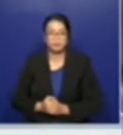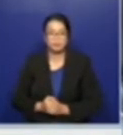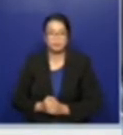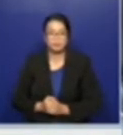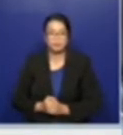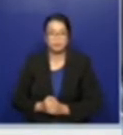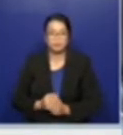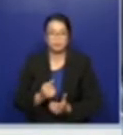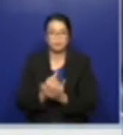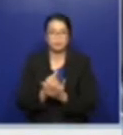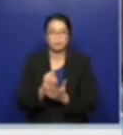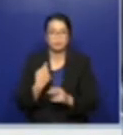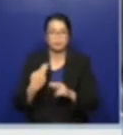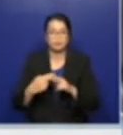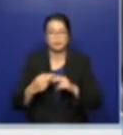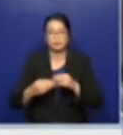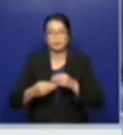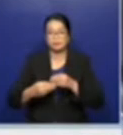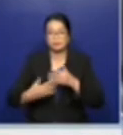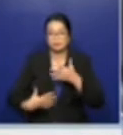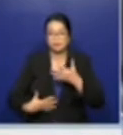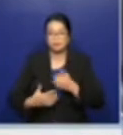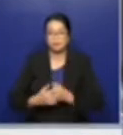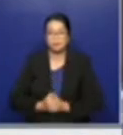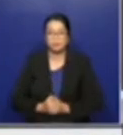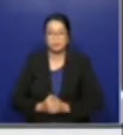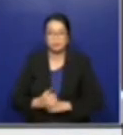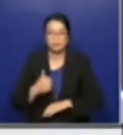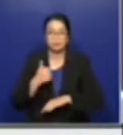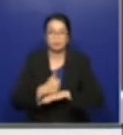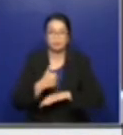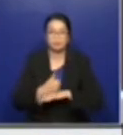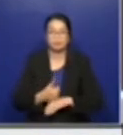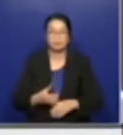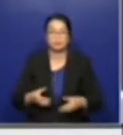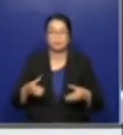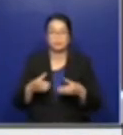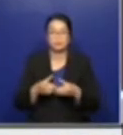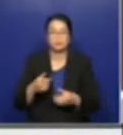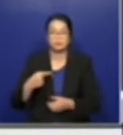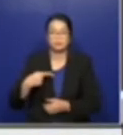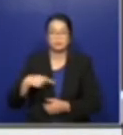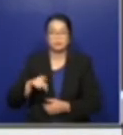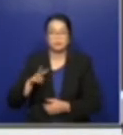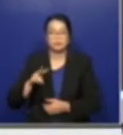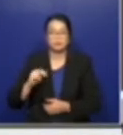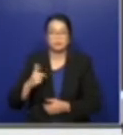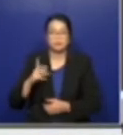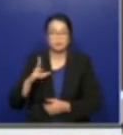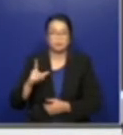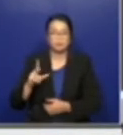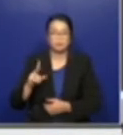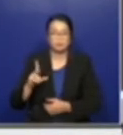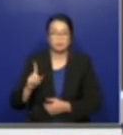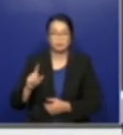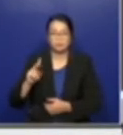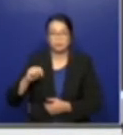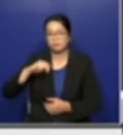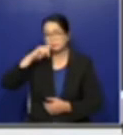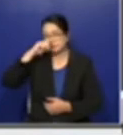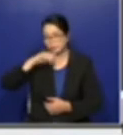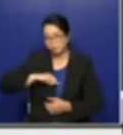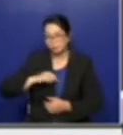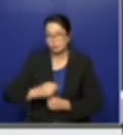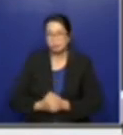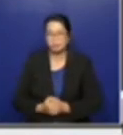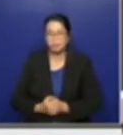ษฎรแบบบัญชีรายชื่อหัวหน้าพรรคพลังปวงชนไทยท่านประธานที่เคารพครับกระผมขออภิป